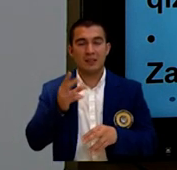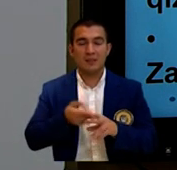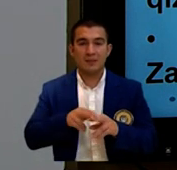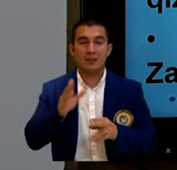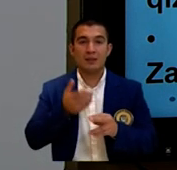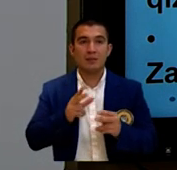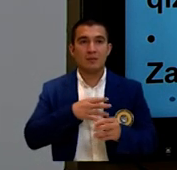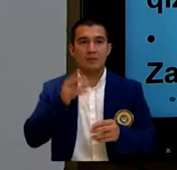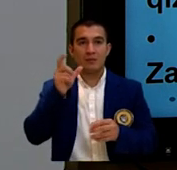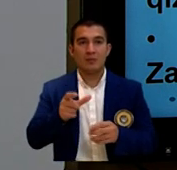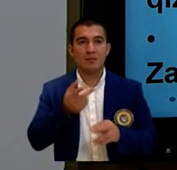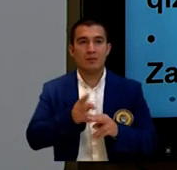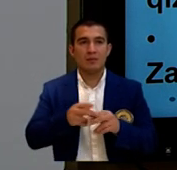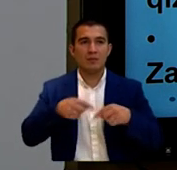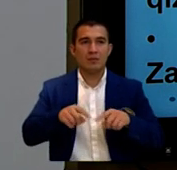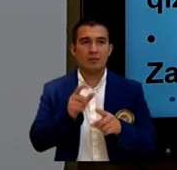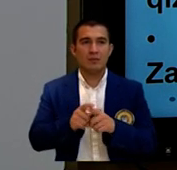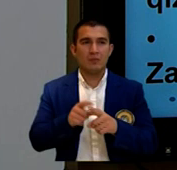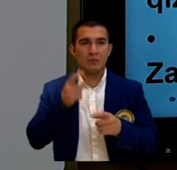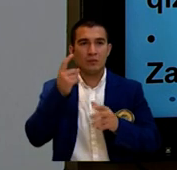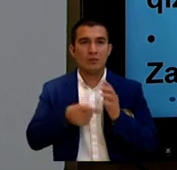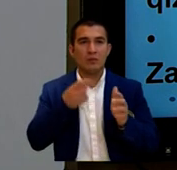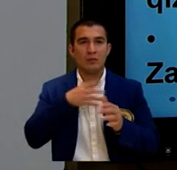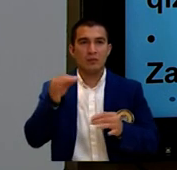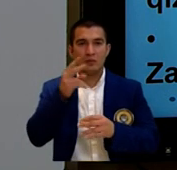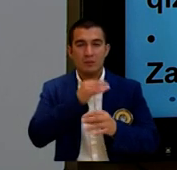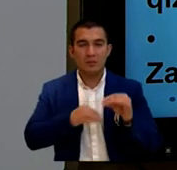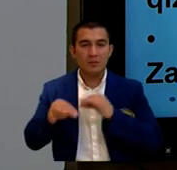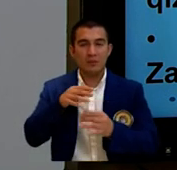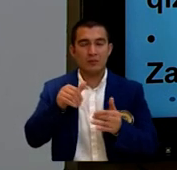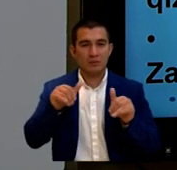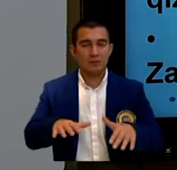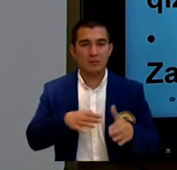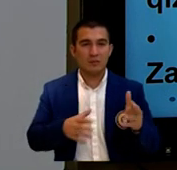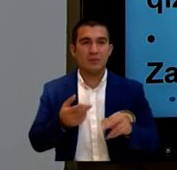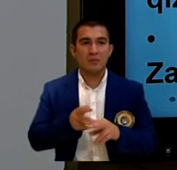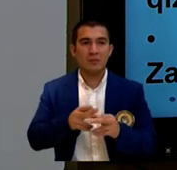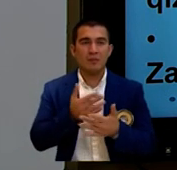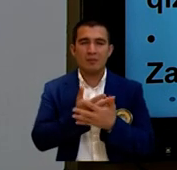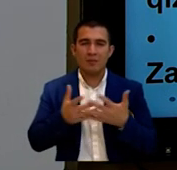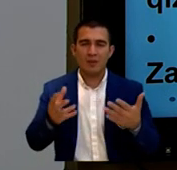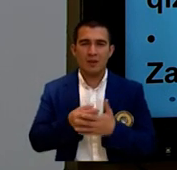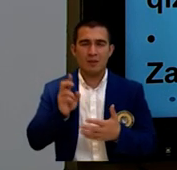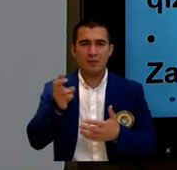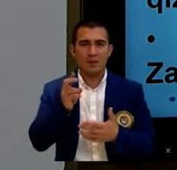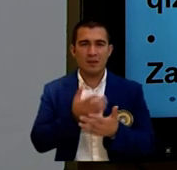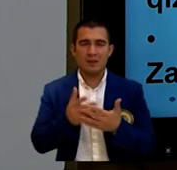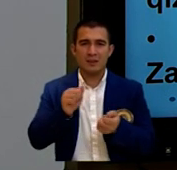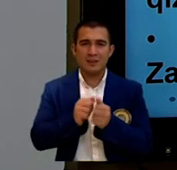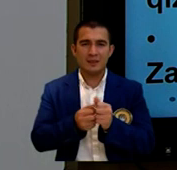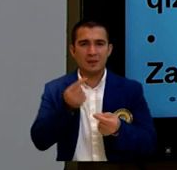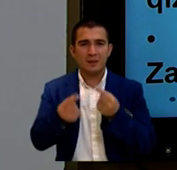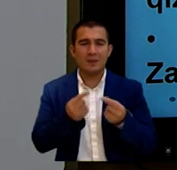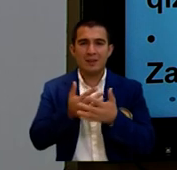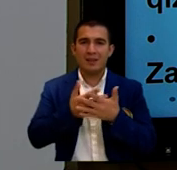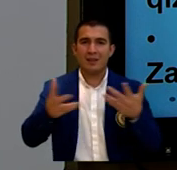tizimini o'rgandi. U o'zining izlanishlari sayohati davomida botanika, minerallarga